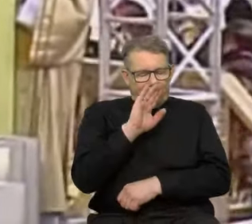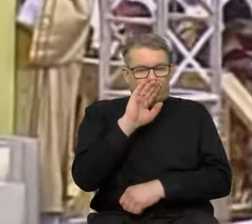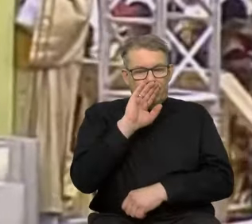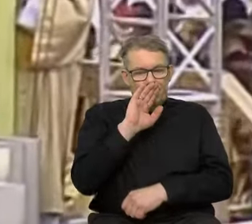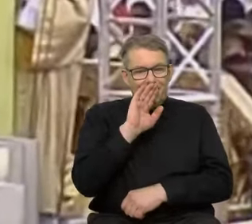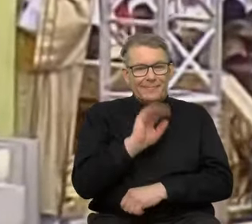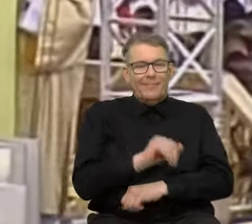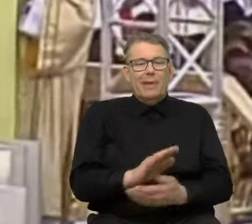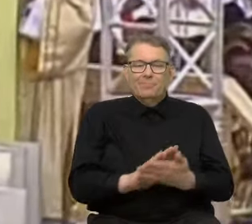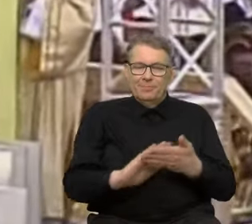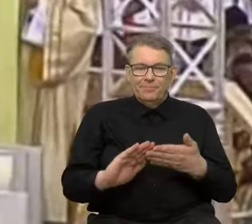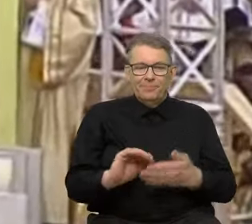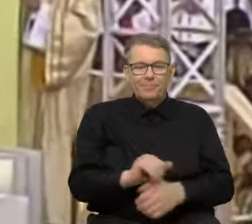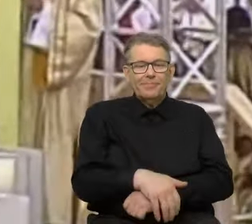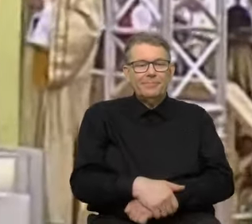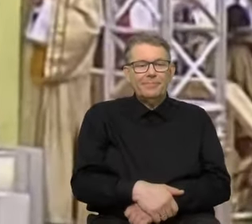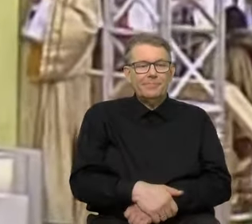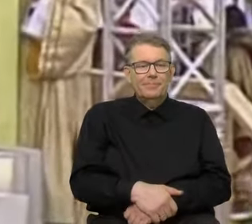Amen.